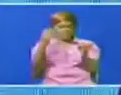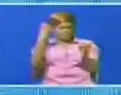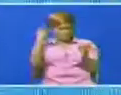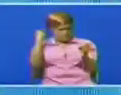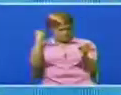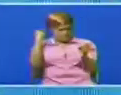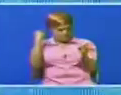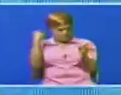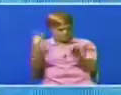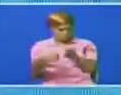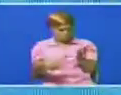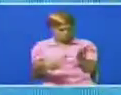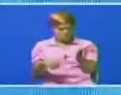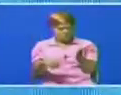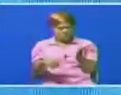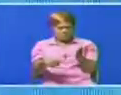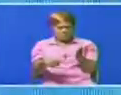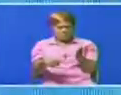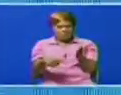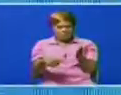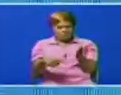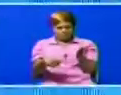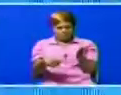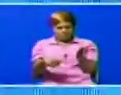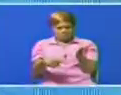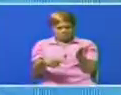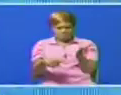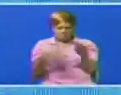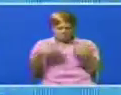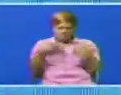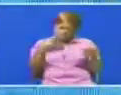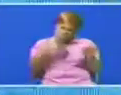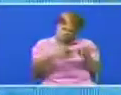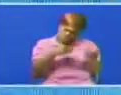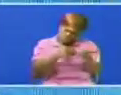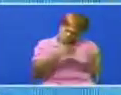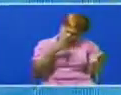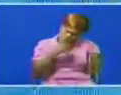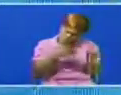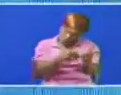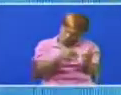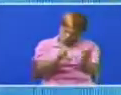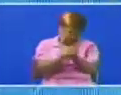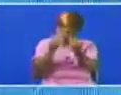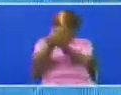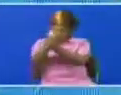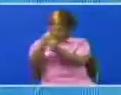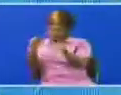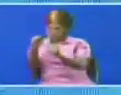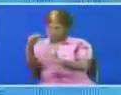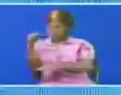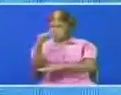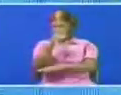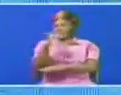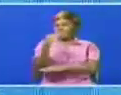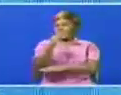hivi jioni pia kukuarifu tu mtazamaji zinasema kwamba wandani ama wakaribu, watu ambao wako karibu sana na rais wa Zimbabwe Robert